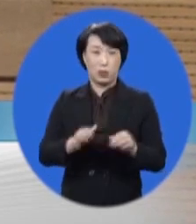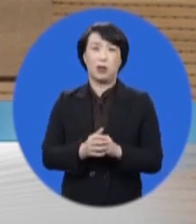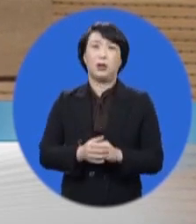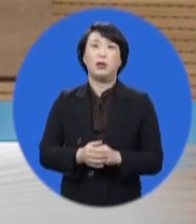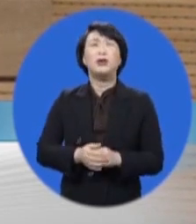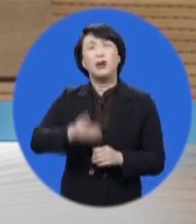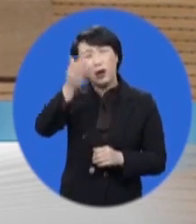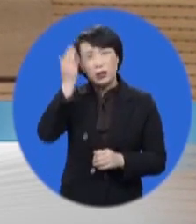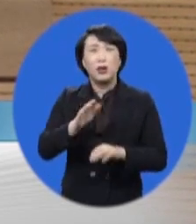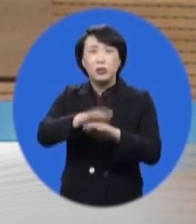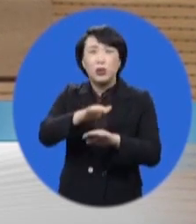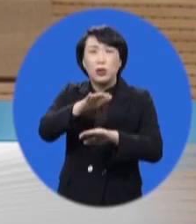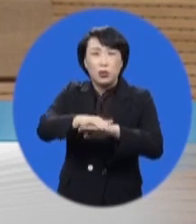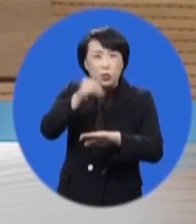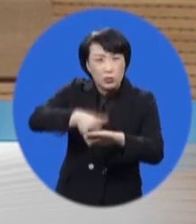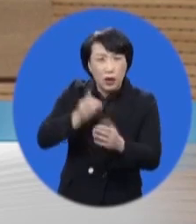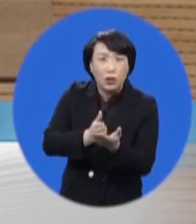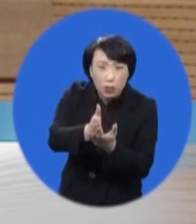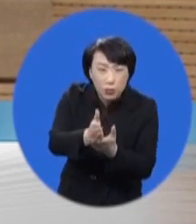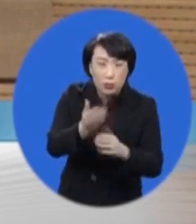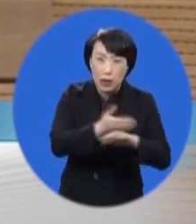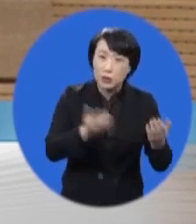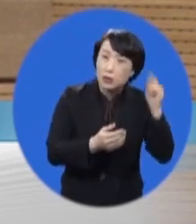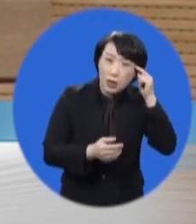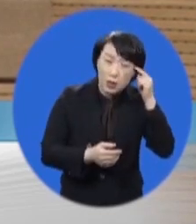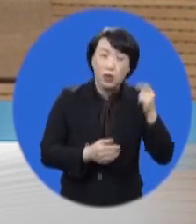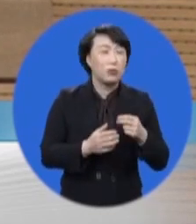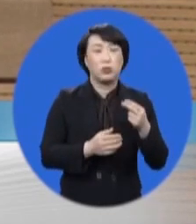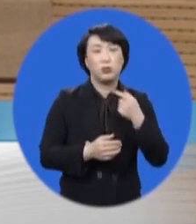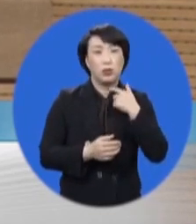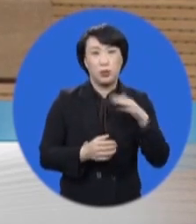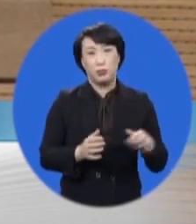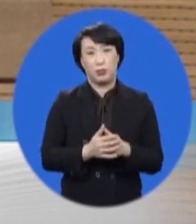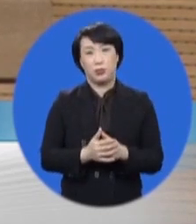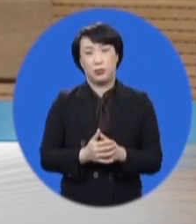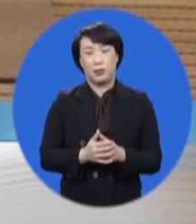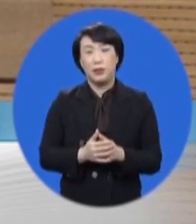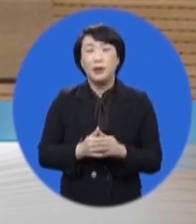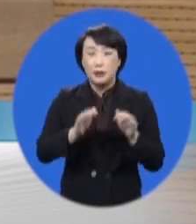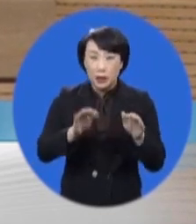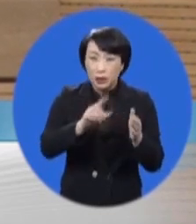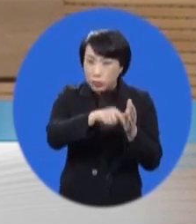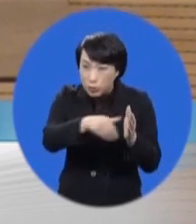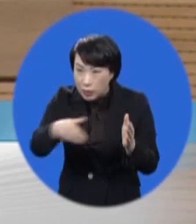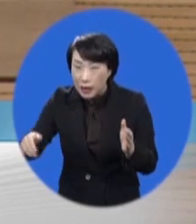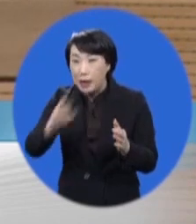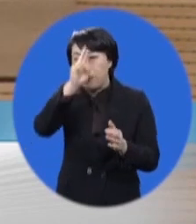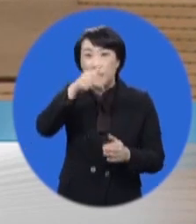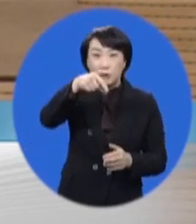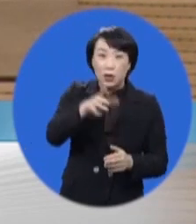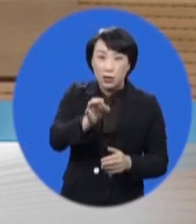그때는 농사에만 올인하지 다른 것을 생각하지 못할 때요. 그러다가 이제